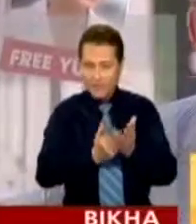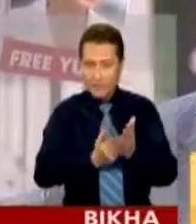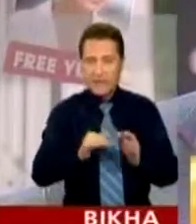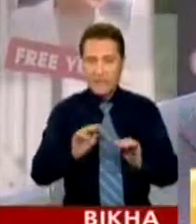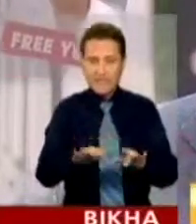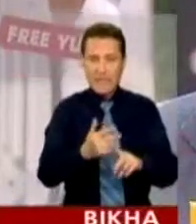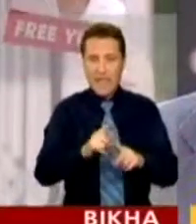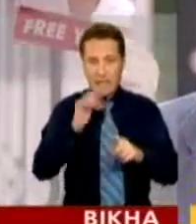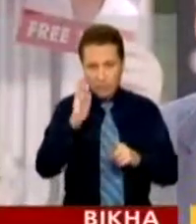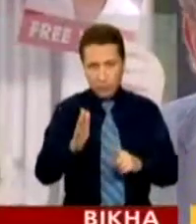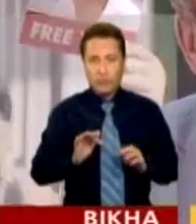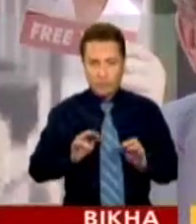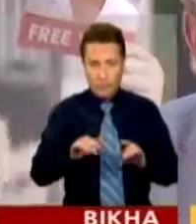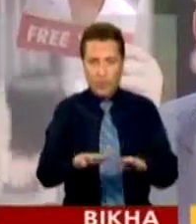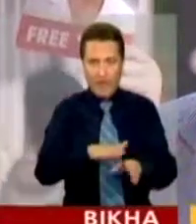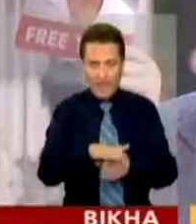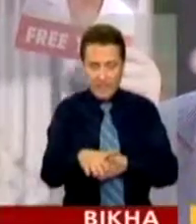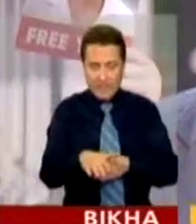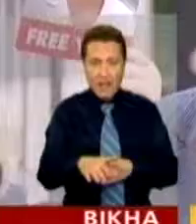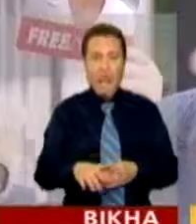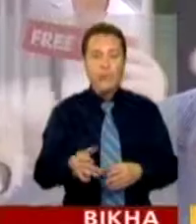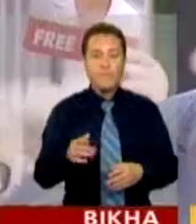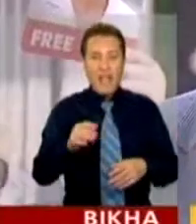які будуть проведені тоді як